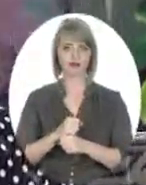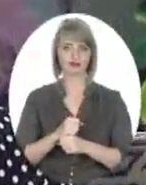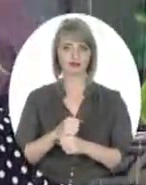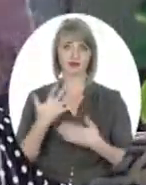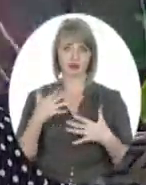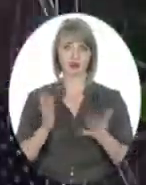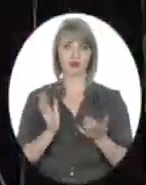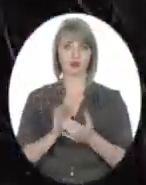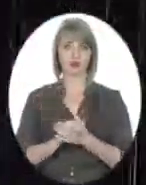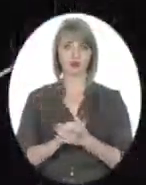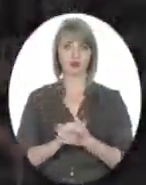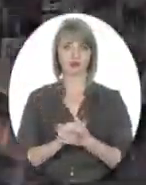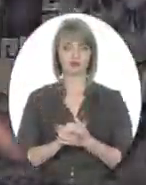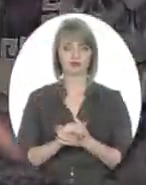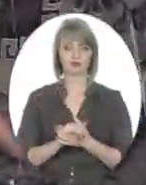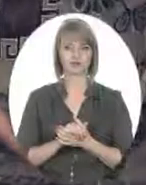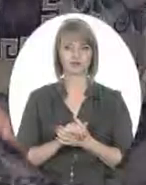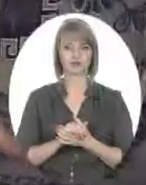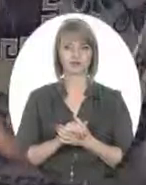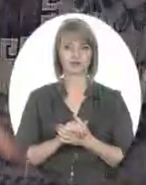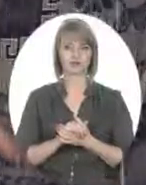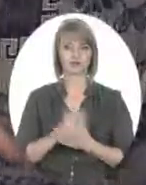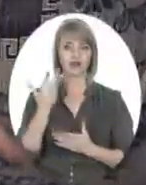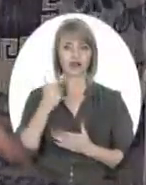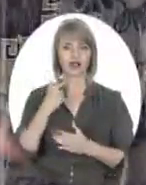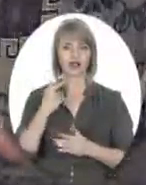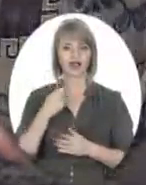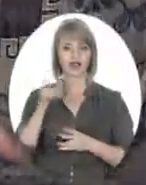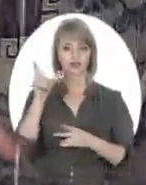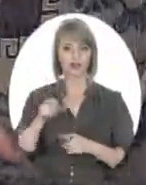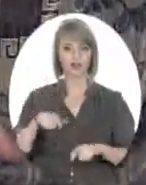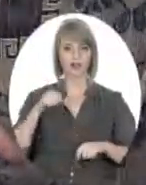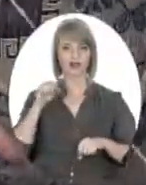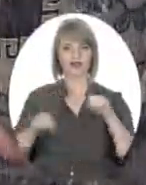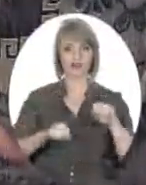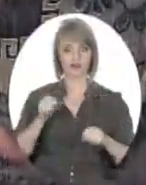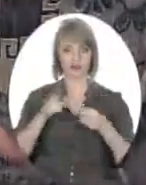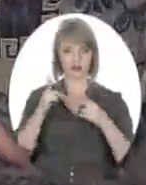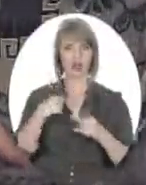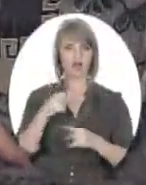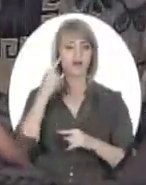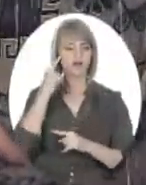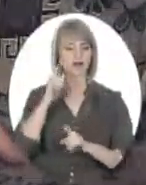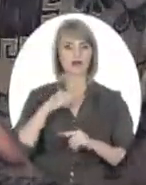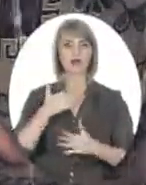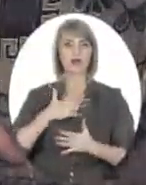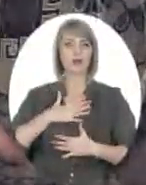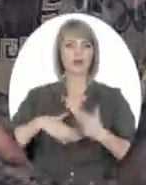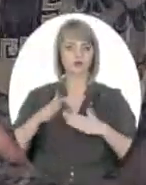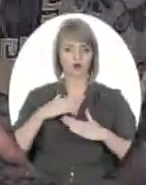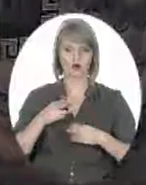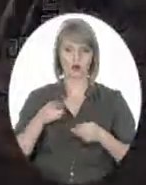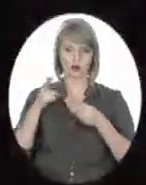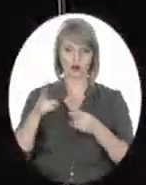И все. Когда едет человек на велосипеде, тогда я только понимаю, что с удовольствием бы прокатилась на велосипеде, но я не могу